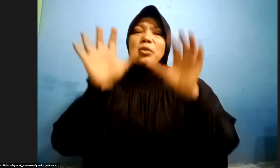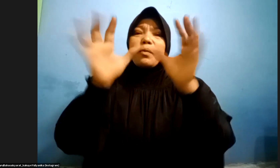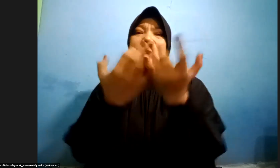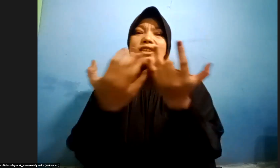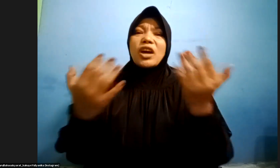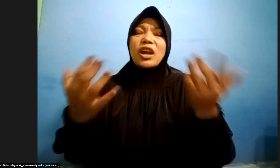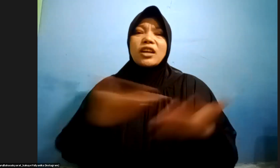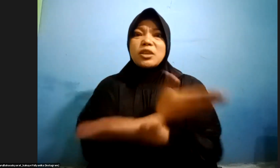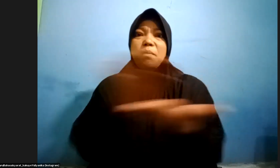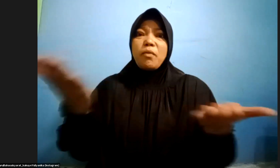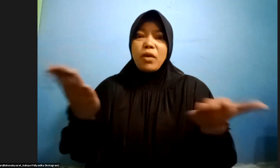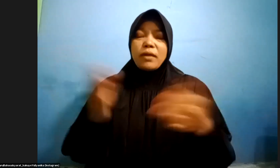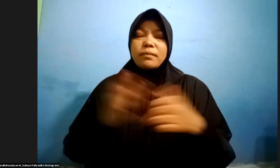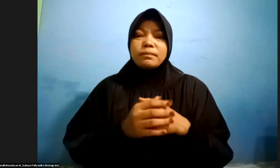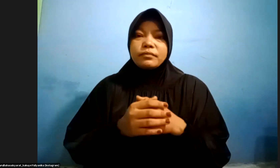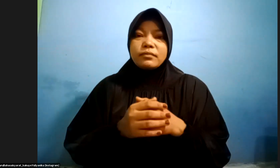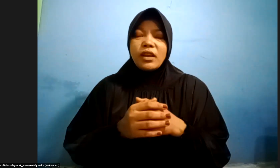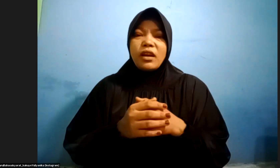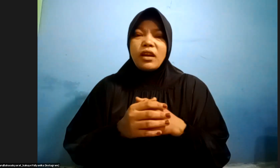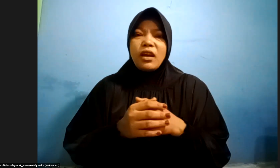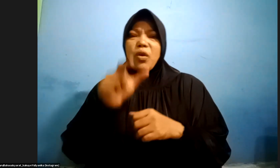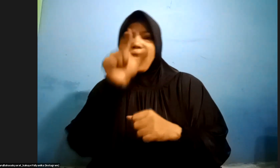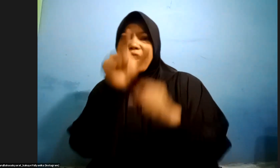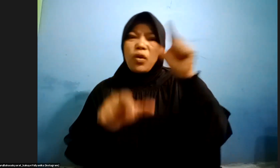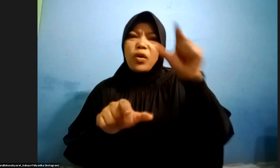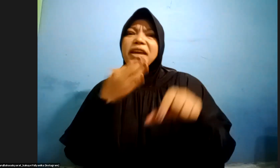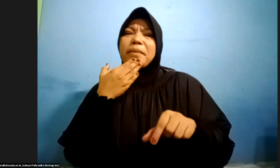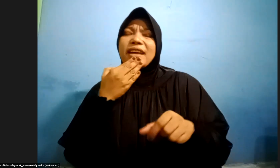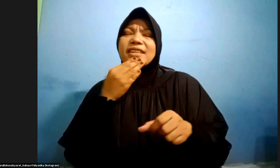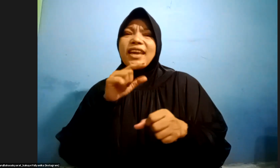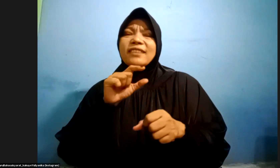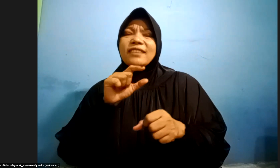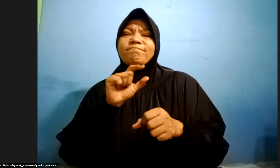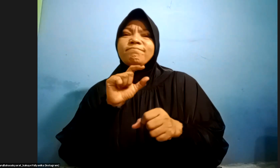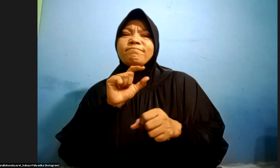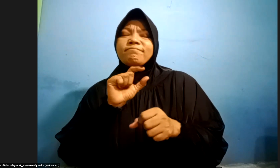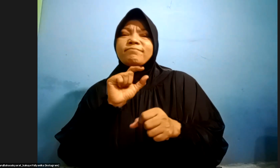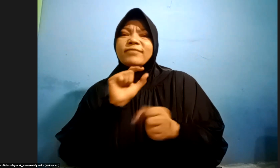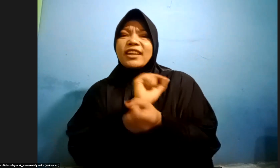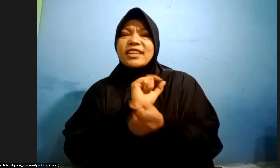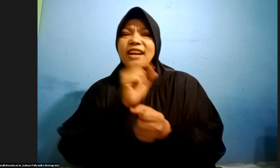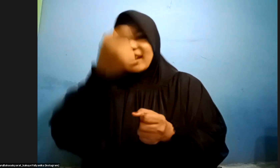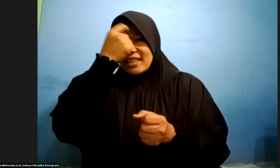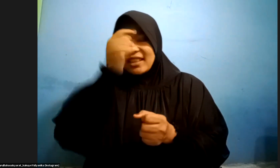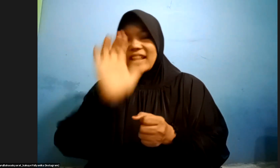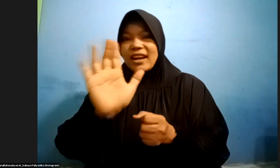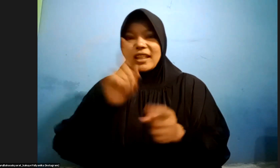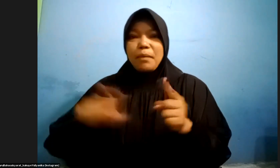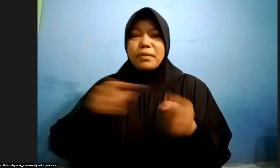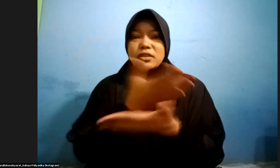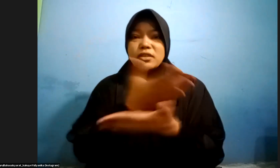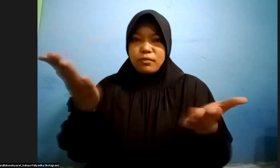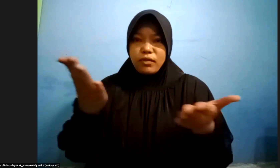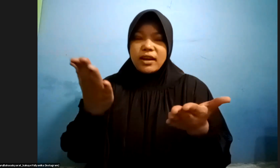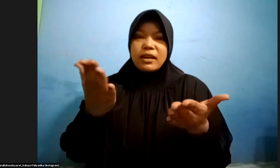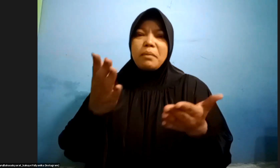yang di luar tenaga kesehatan, menyampaikan bagaimana cara hamil yang sehat di masa pandemi